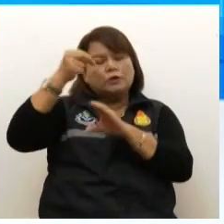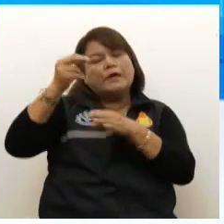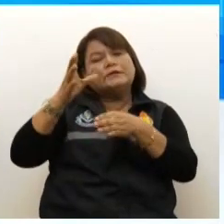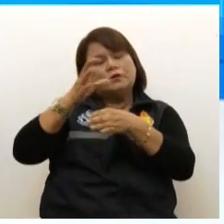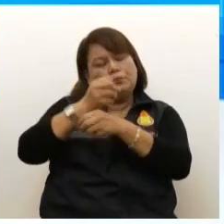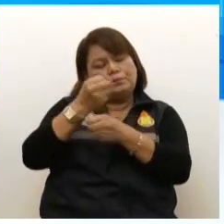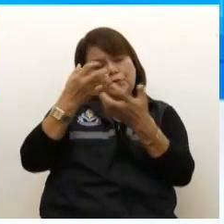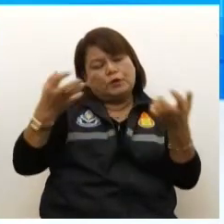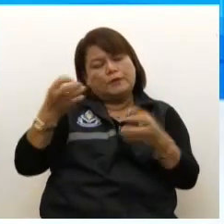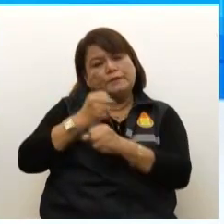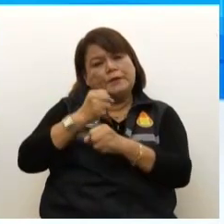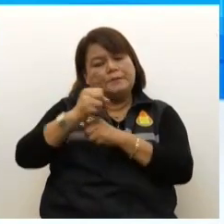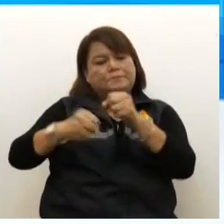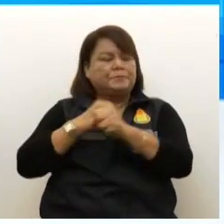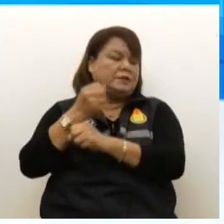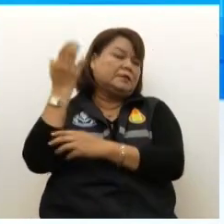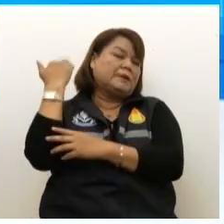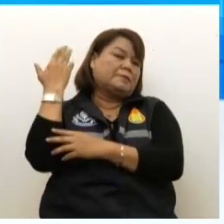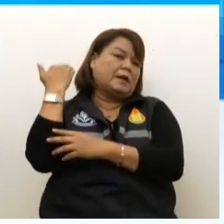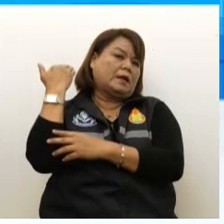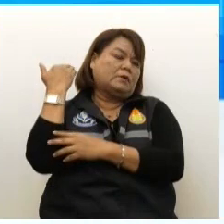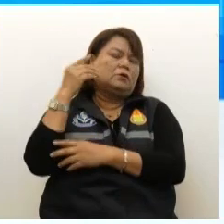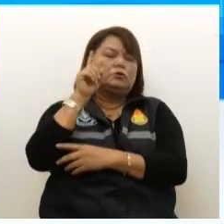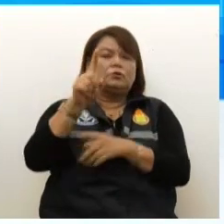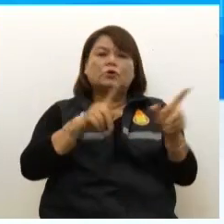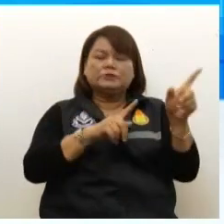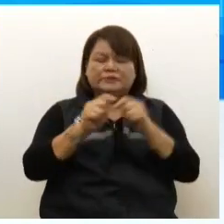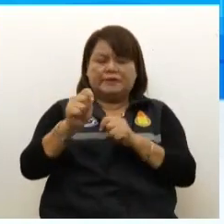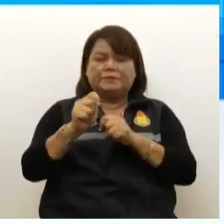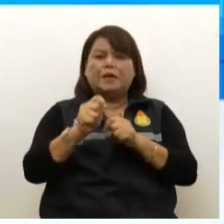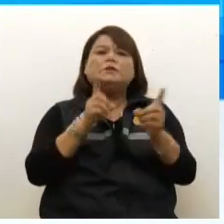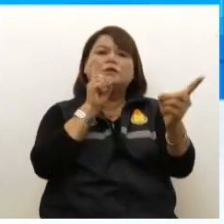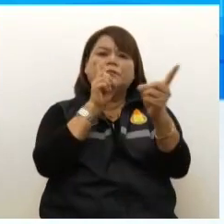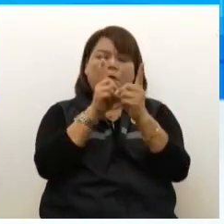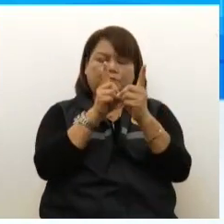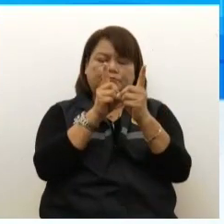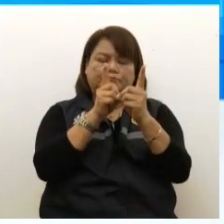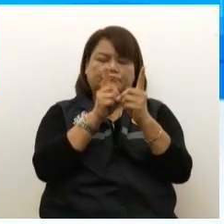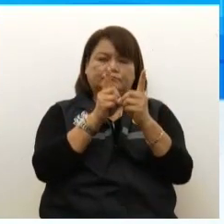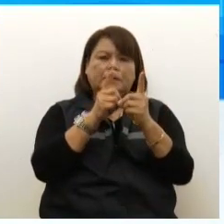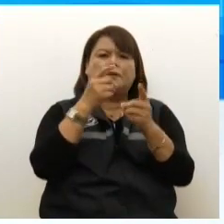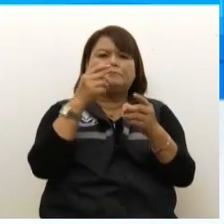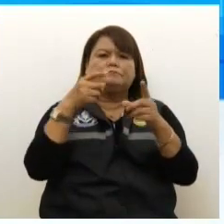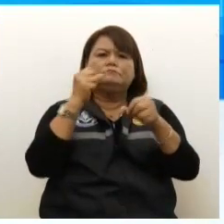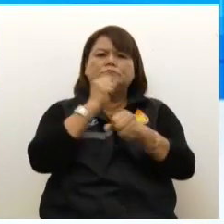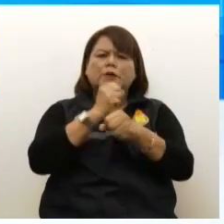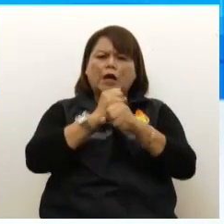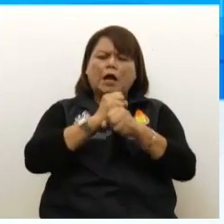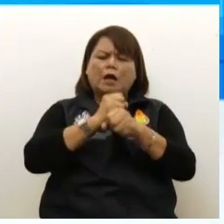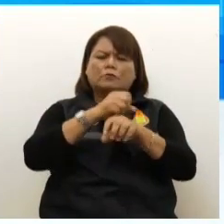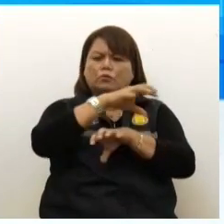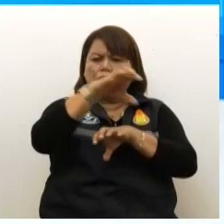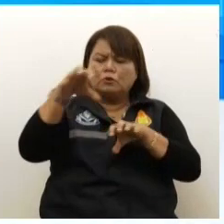ลการดำเนินงานปีที่ผ่านมาแล้วเราก็ต้องเตรียมในการที่จะเผชิญกับภารกิจในวงรอบปี